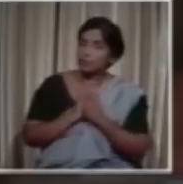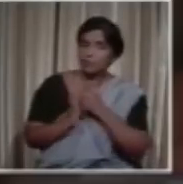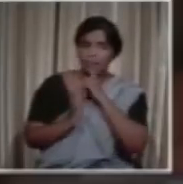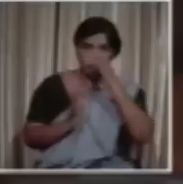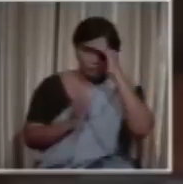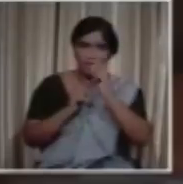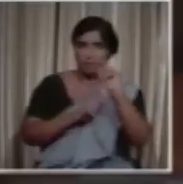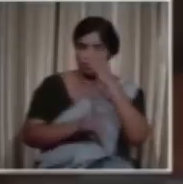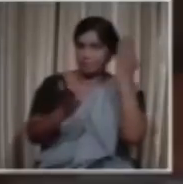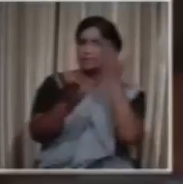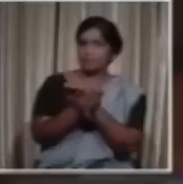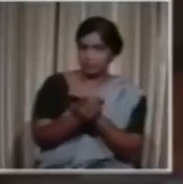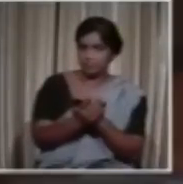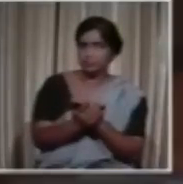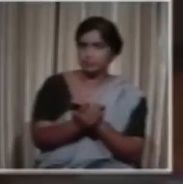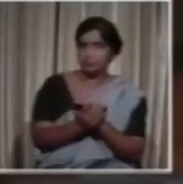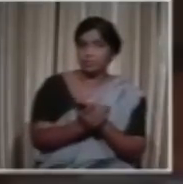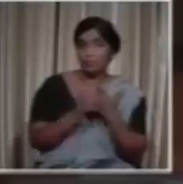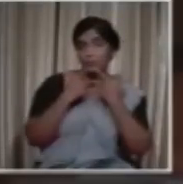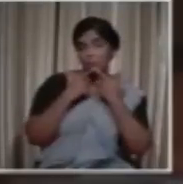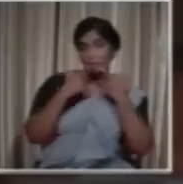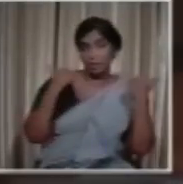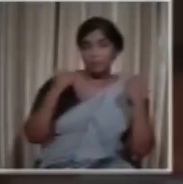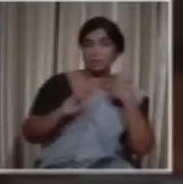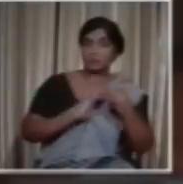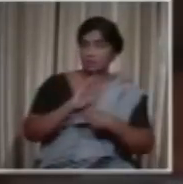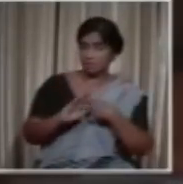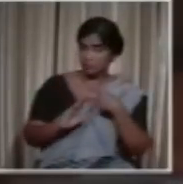සභාගත කරනවා මේ මහා ලොකු ප්‍රවුඩ් ශ්‍රී ලංකන් කියලා එකක